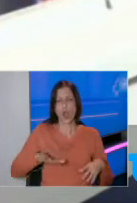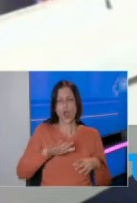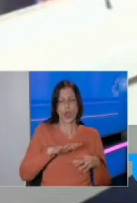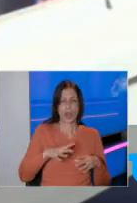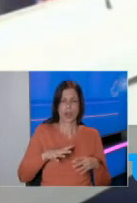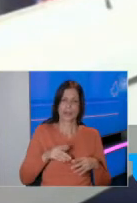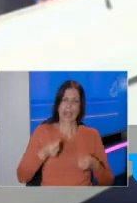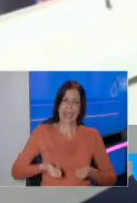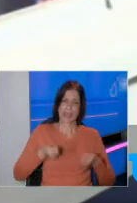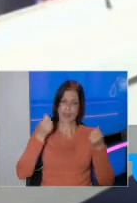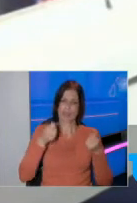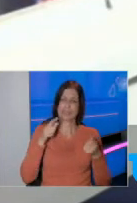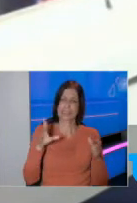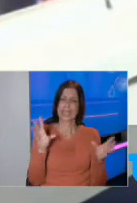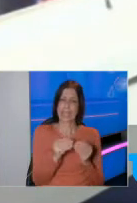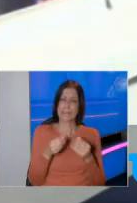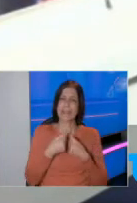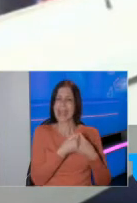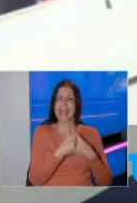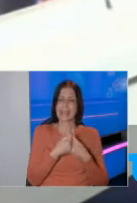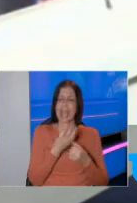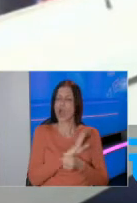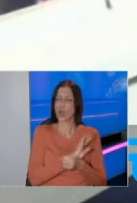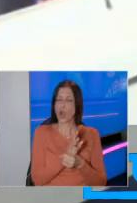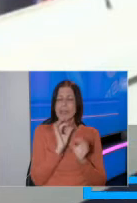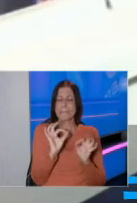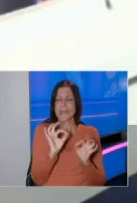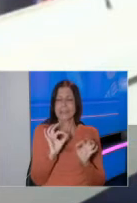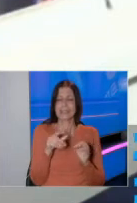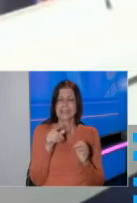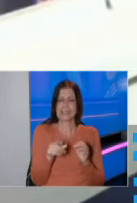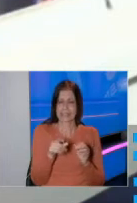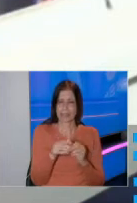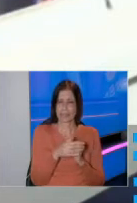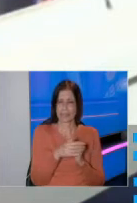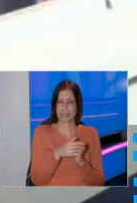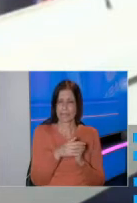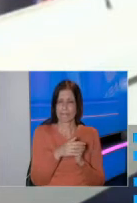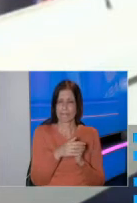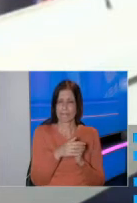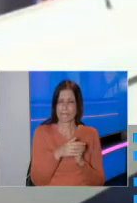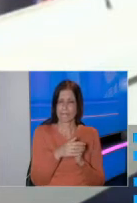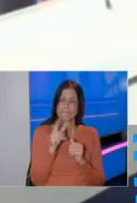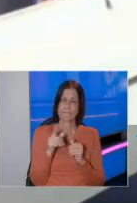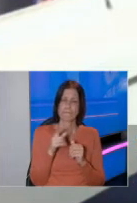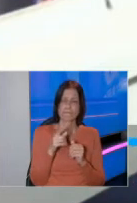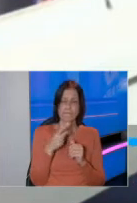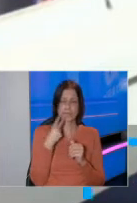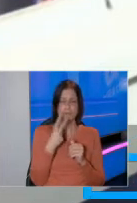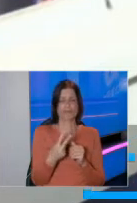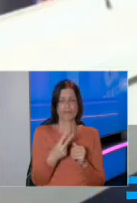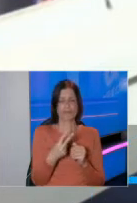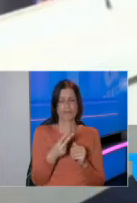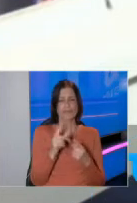החינוך, וזה יחד עם אתגר הקורונה באמת מהווה איזושהי, בוא נאמר, פלטפורמה